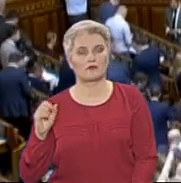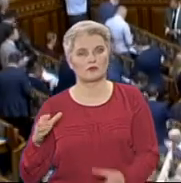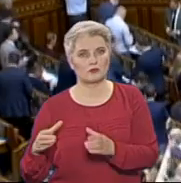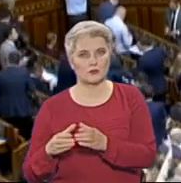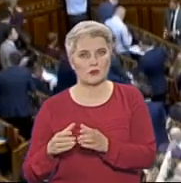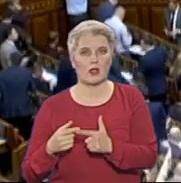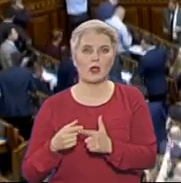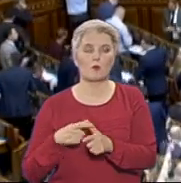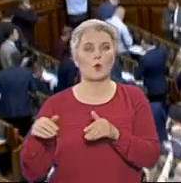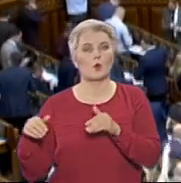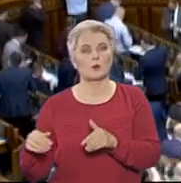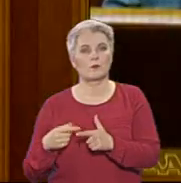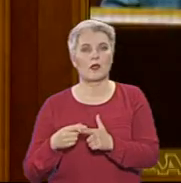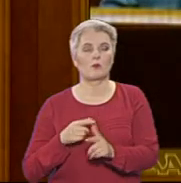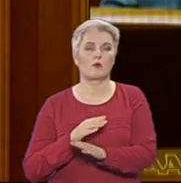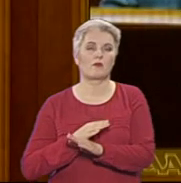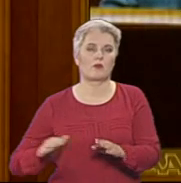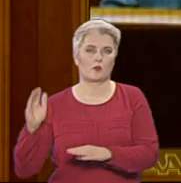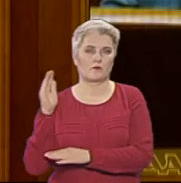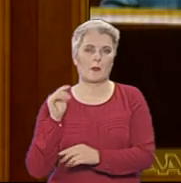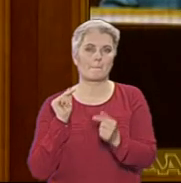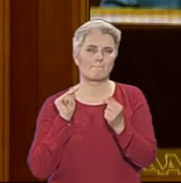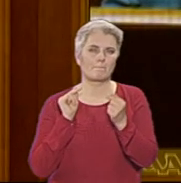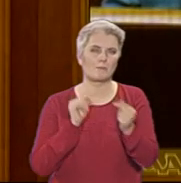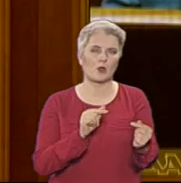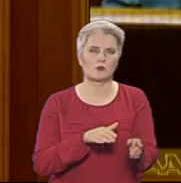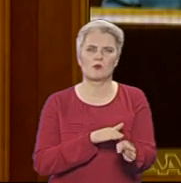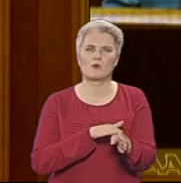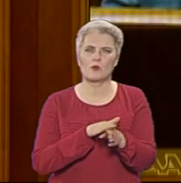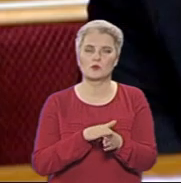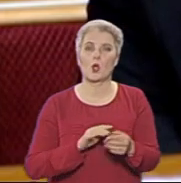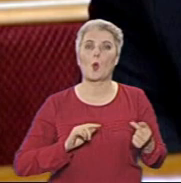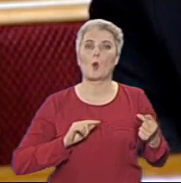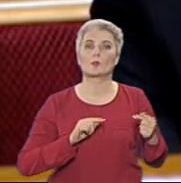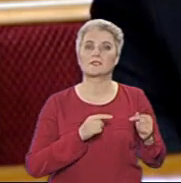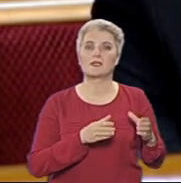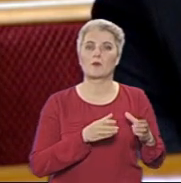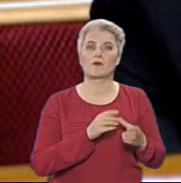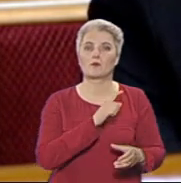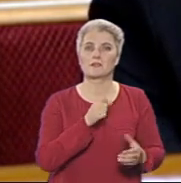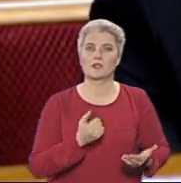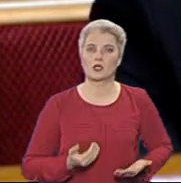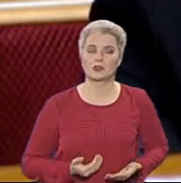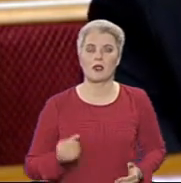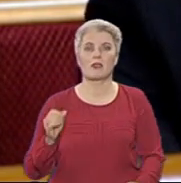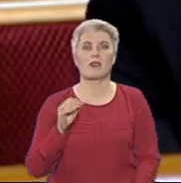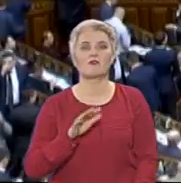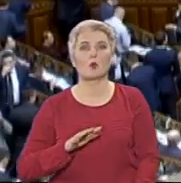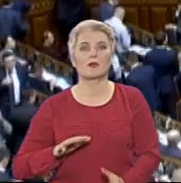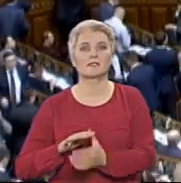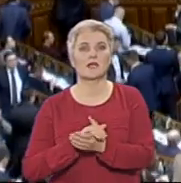або не голосували. Проти в повному складі були представники опозиційної платформи «За життя» та «Європейської